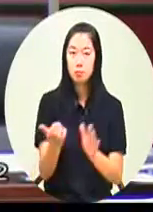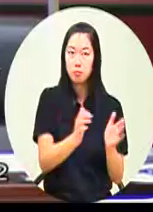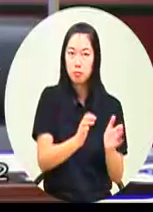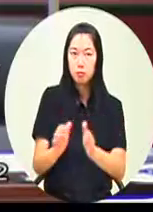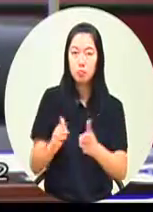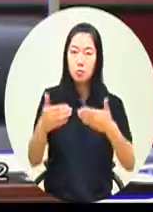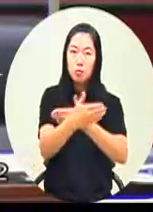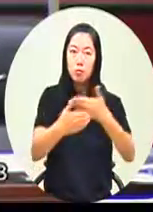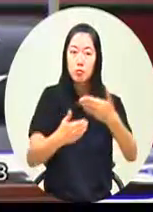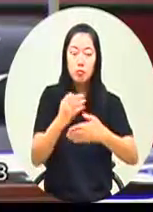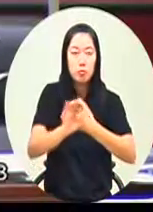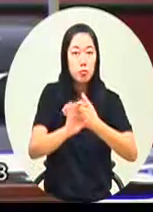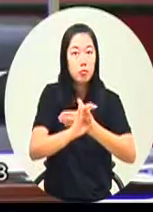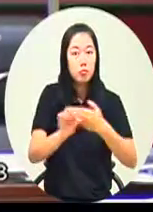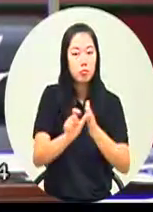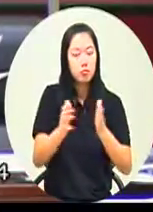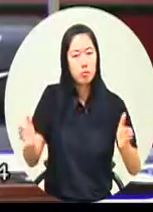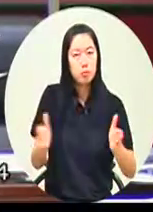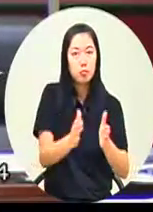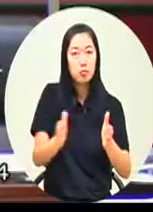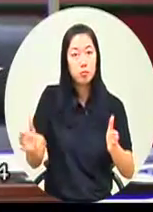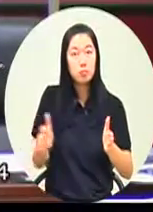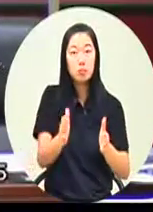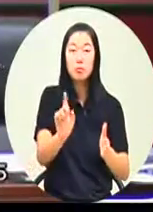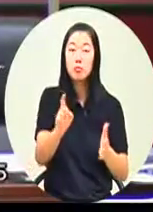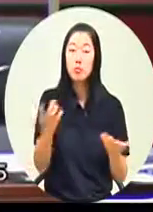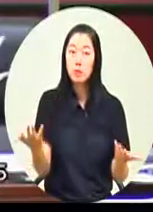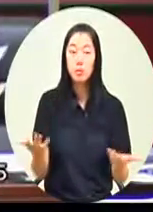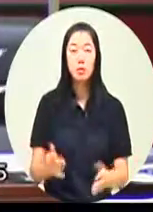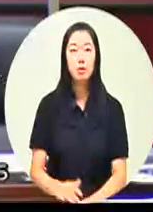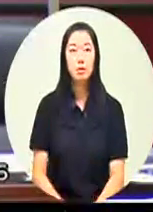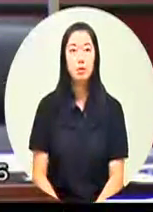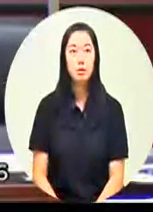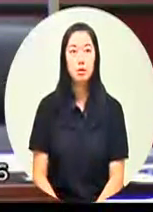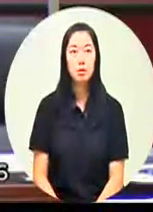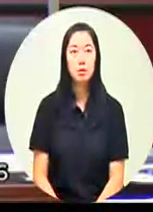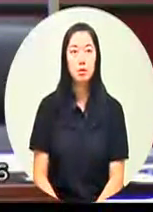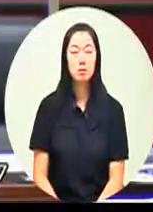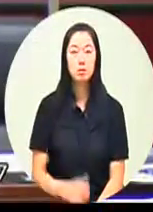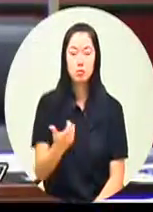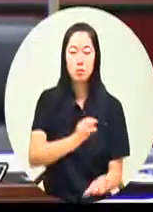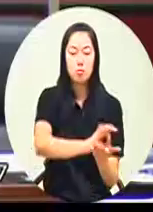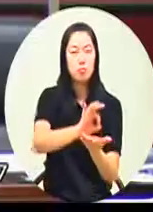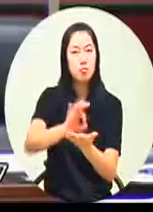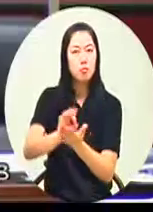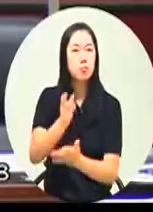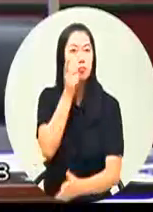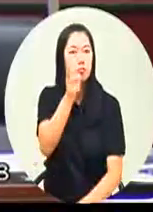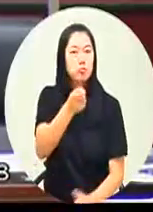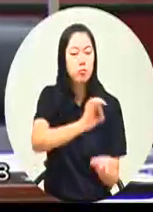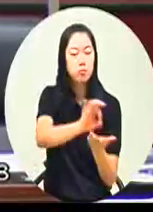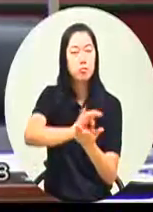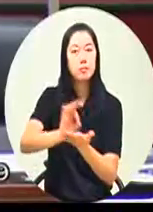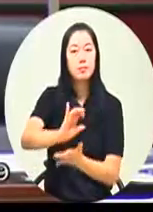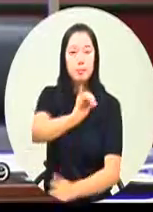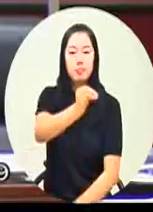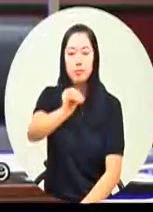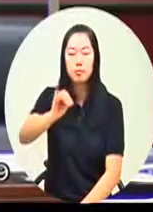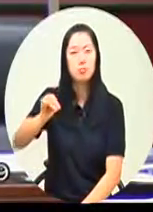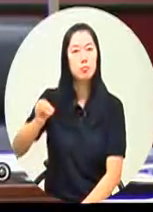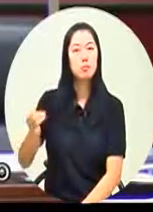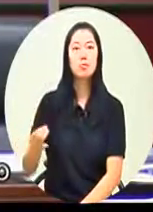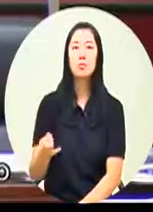时候？就是都支出一直收入一直是零。然后一直支出每个月要1000万，这样要还要多